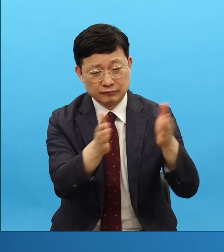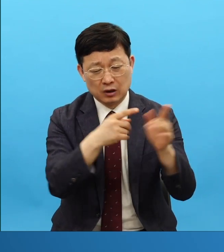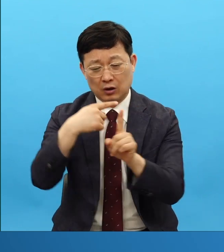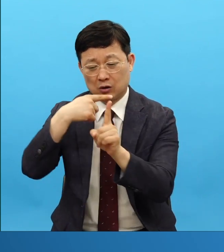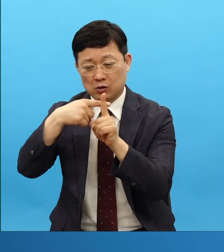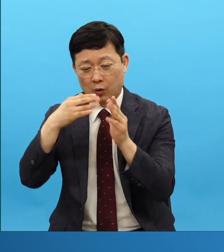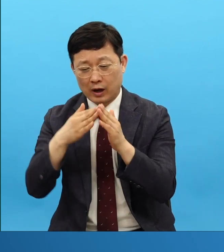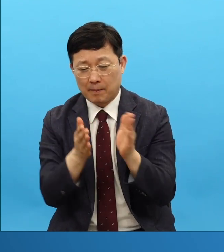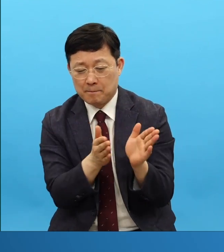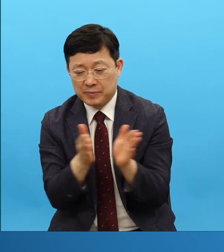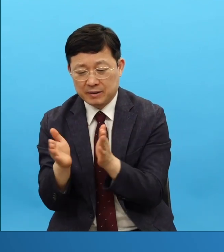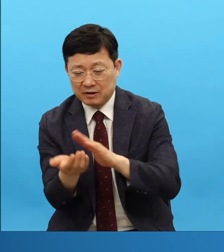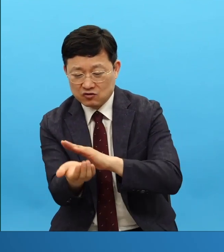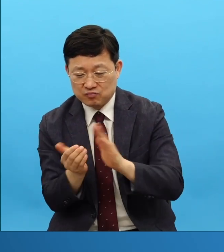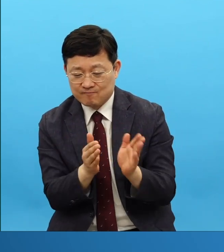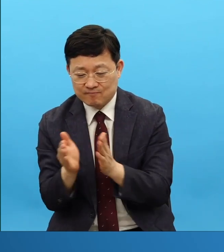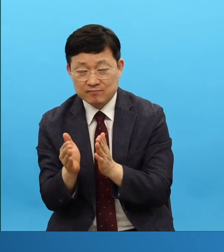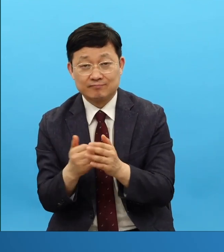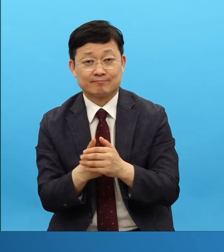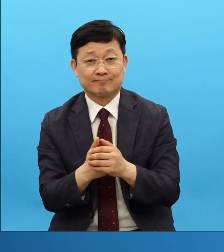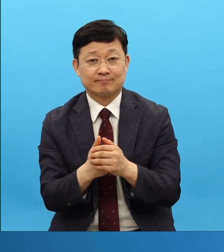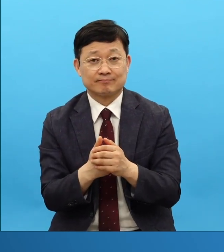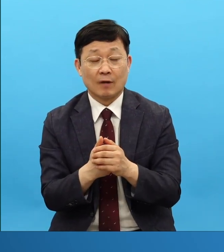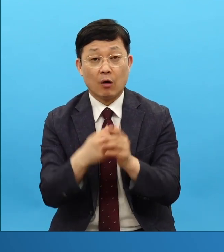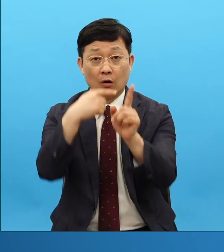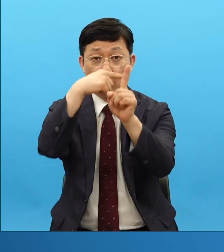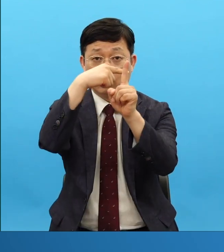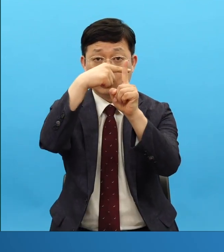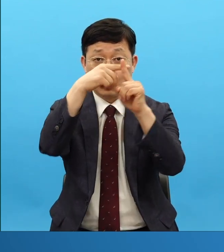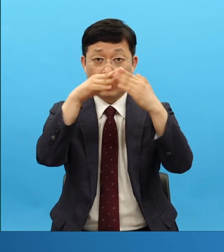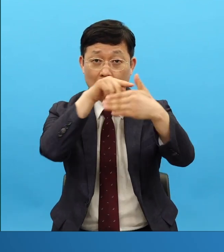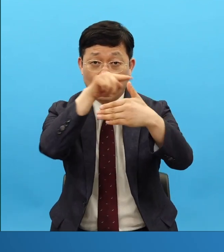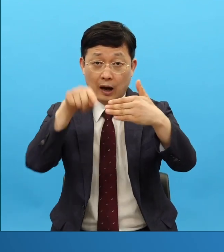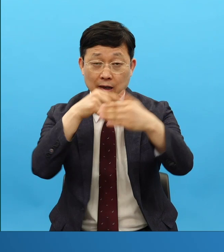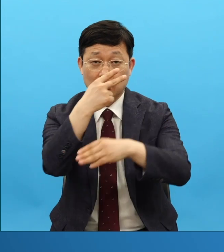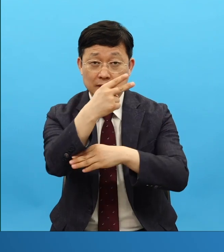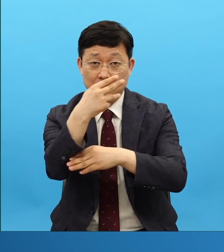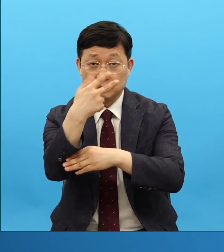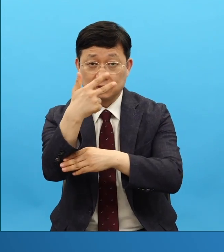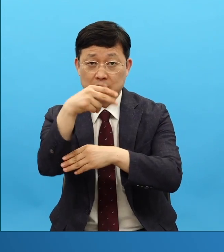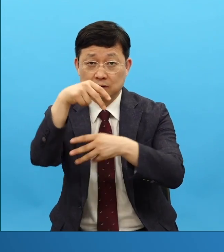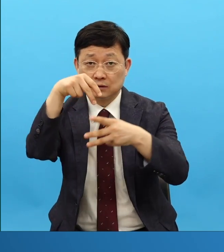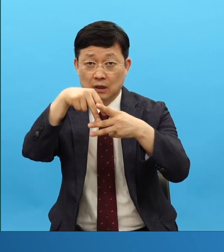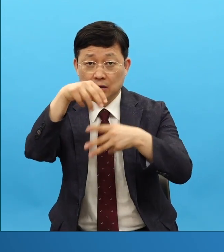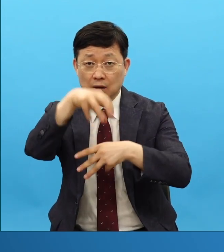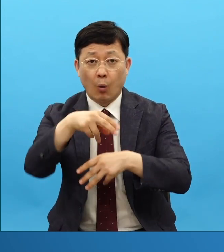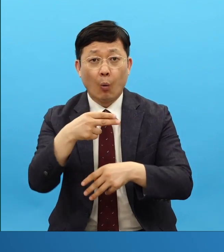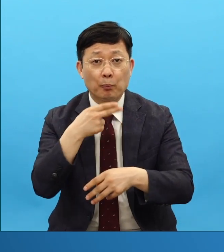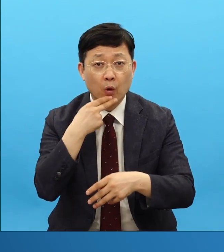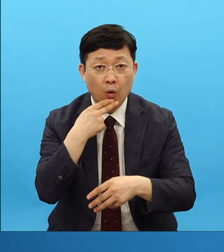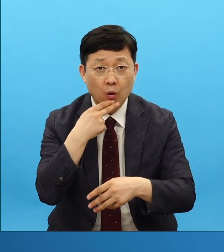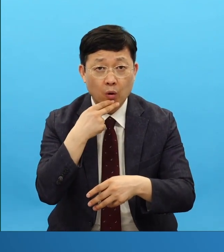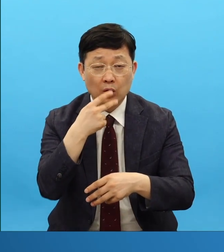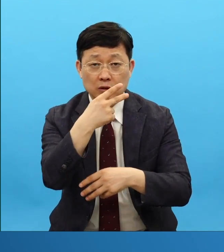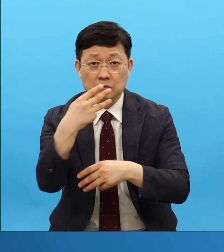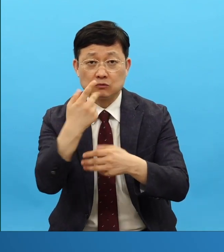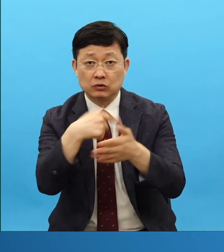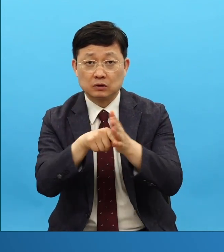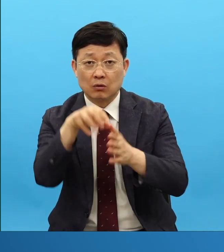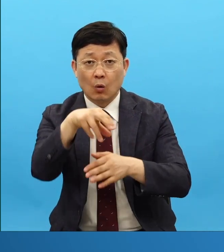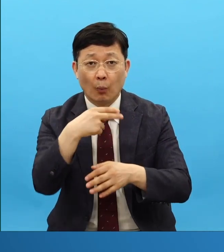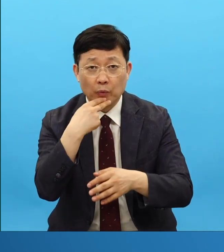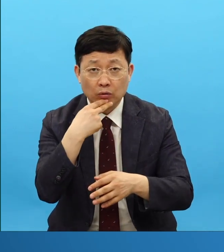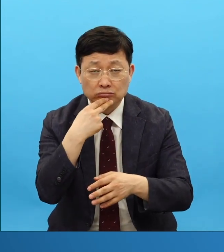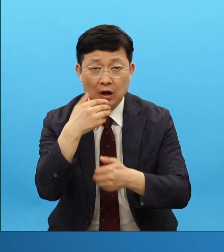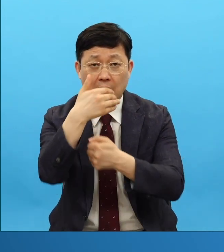do it at the church. 그래서 교회 안에 이게 없다는 것은 하나님이 말씀하시는 교회가 아니에요. And if you don't have this in the church, that is not a